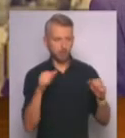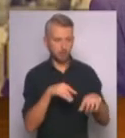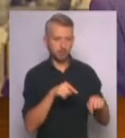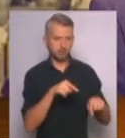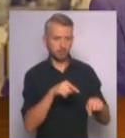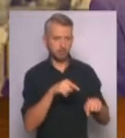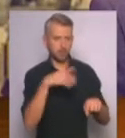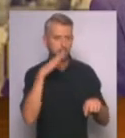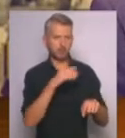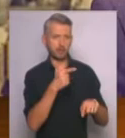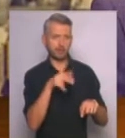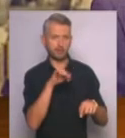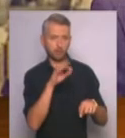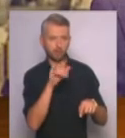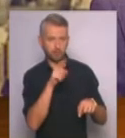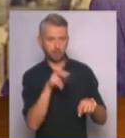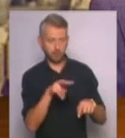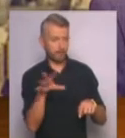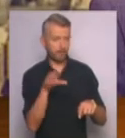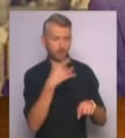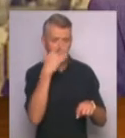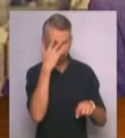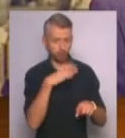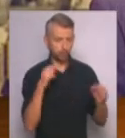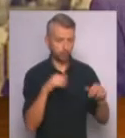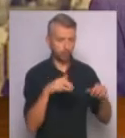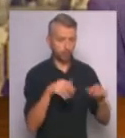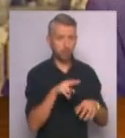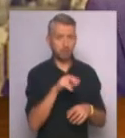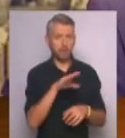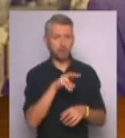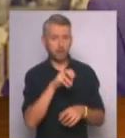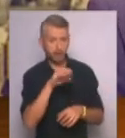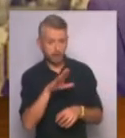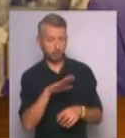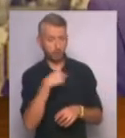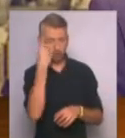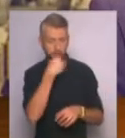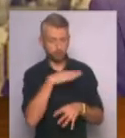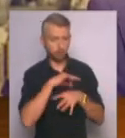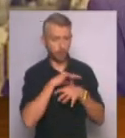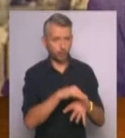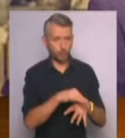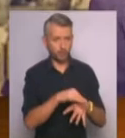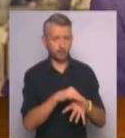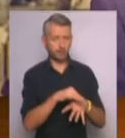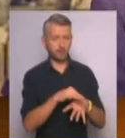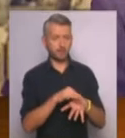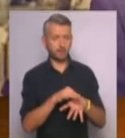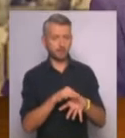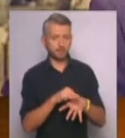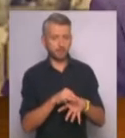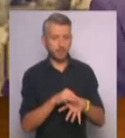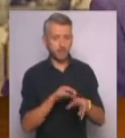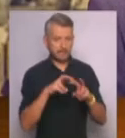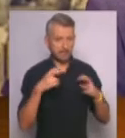Ми збиралися там майже все літо. Пантелєєв проводив, тобто всі знають про цю проблему. Особисто Пантелєєв проводив